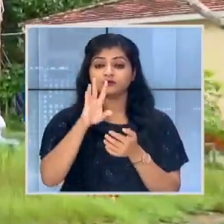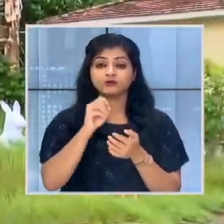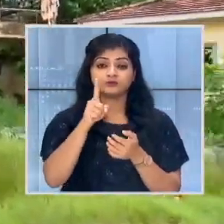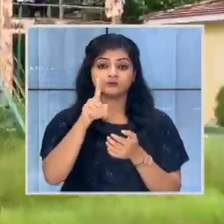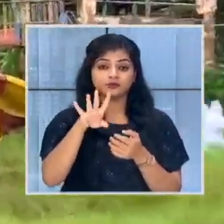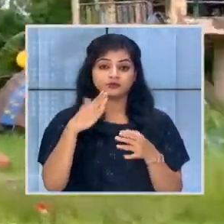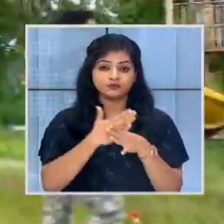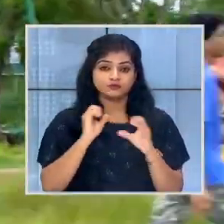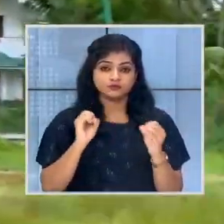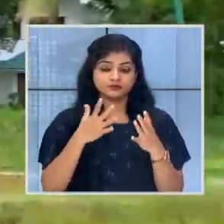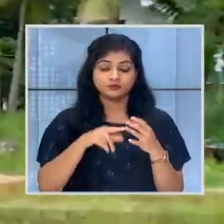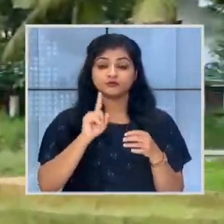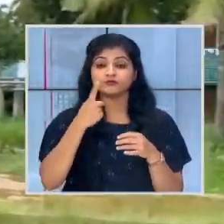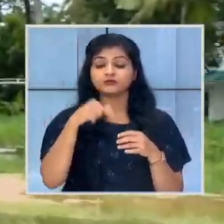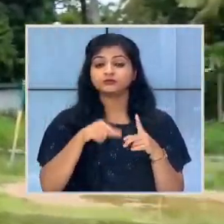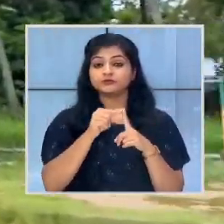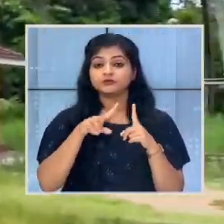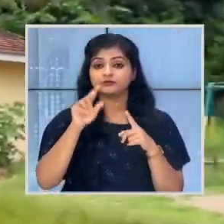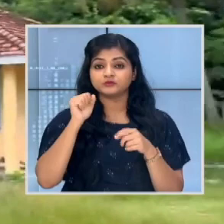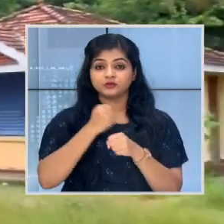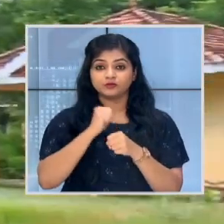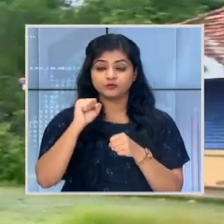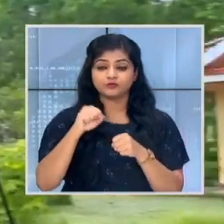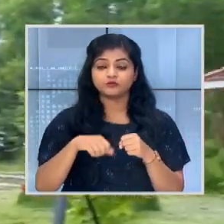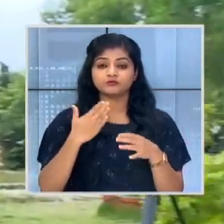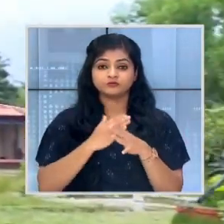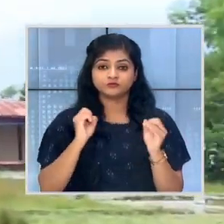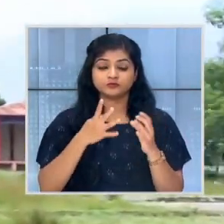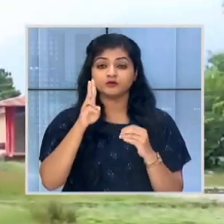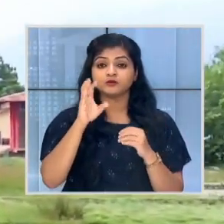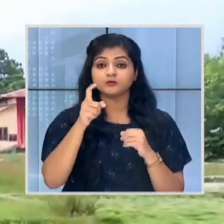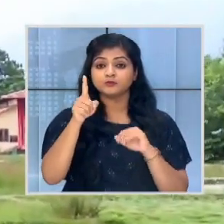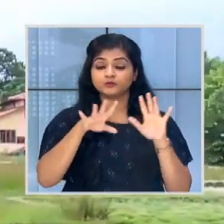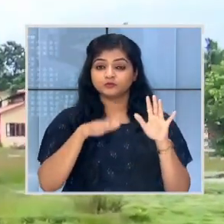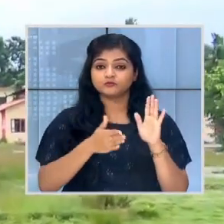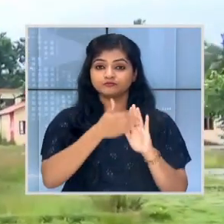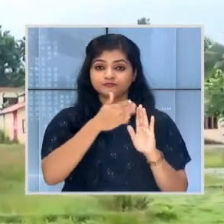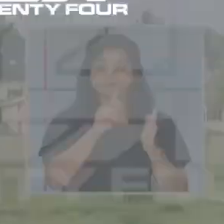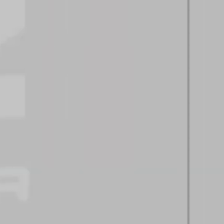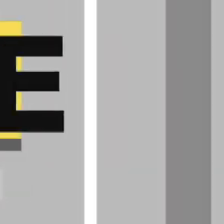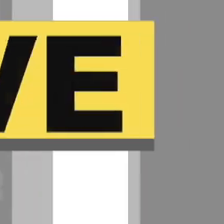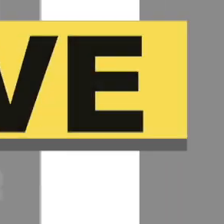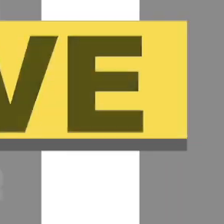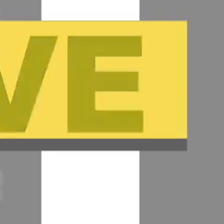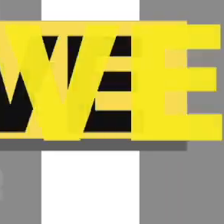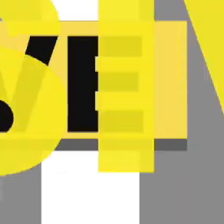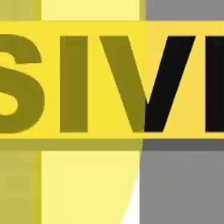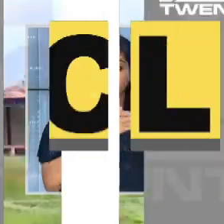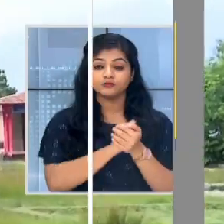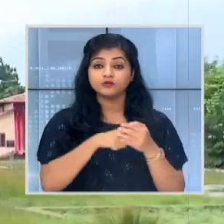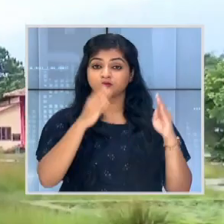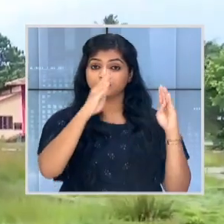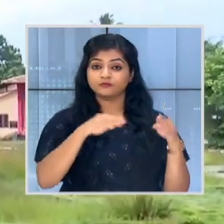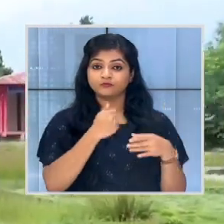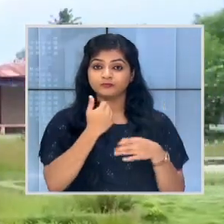2014 തുടങ്ങിയ പദ്ധതികൾ 1 പിണറായി സർക്കാരിൻ്റെ കാലത്ത് കൂടുതൽ സജീവമാവുകയും 2019 ഈ ശില്പം പൂർത്തീകരിക്കുകയും ചെയ്യുന്നത്. പിന്നീട് ഈ ശില്പത്തിൻ്റെ